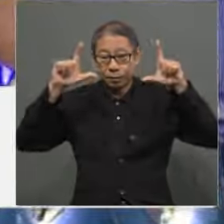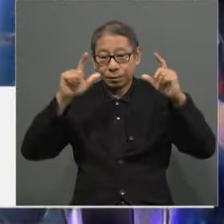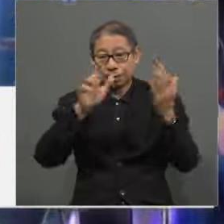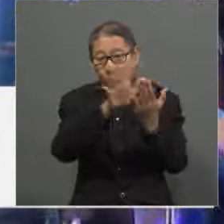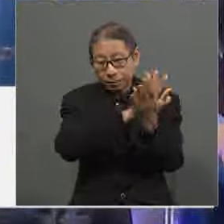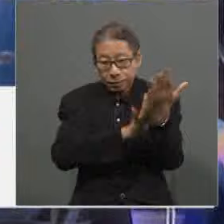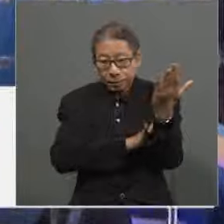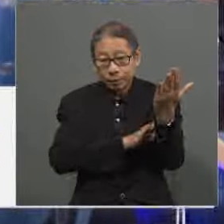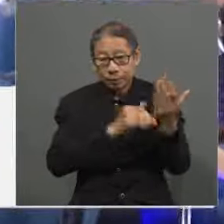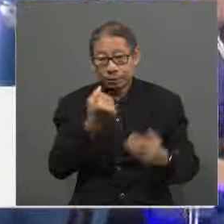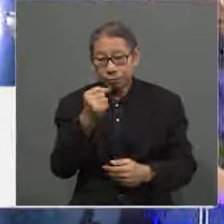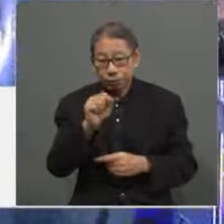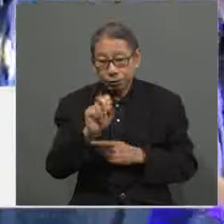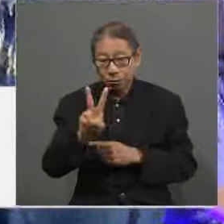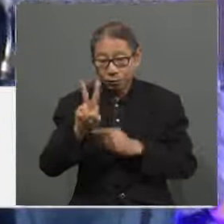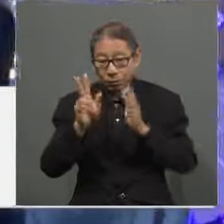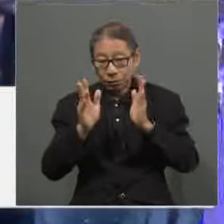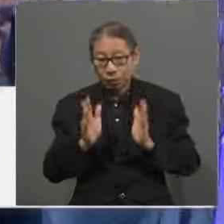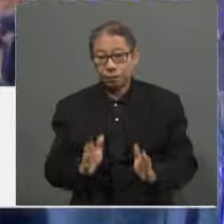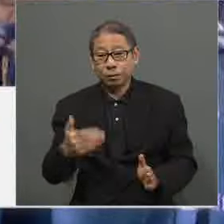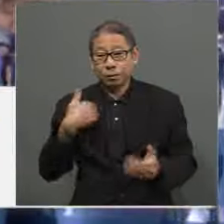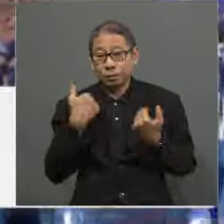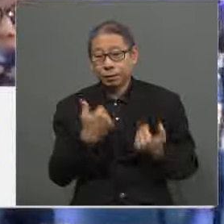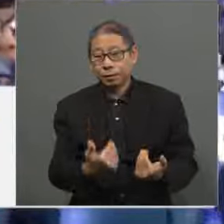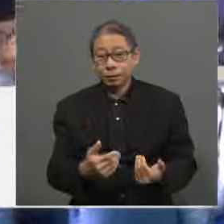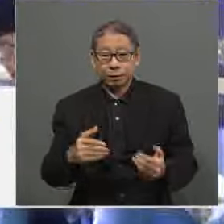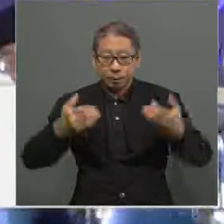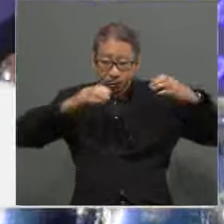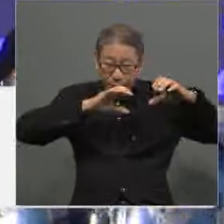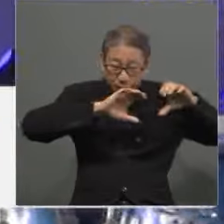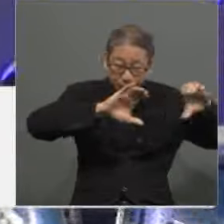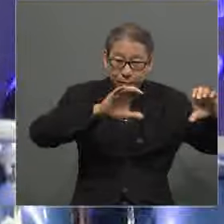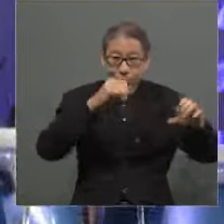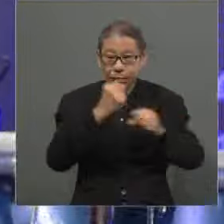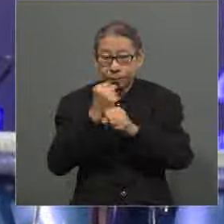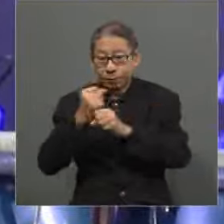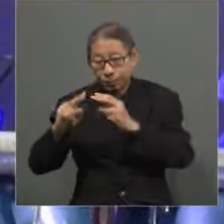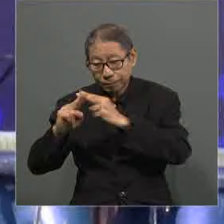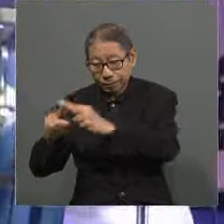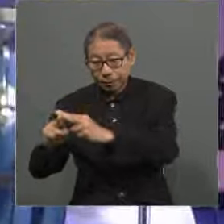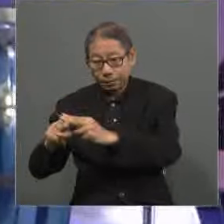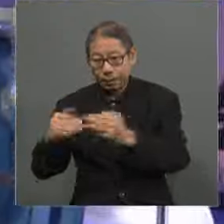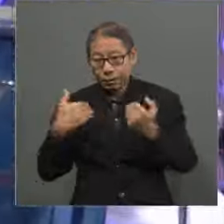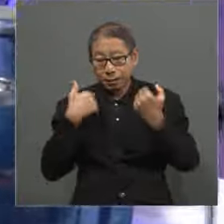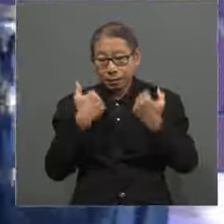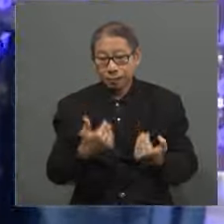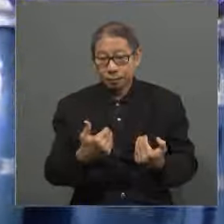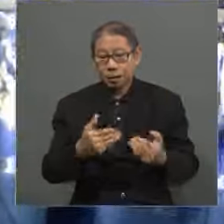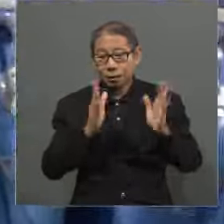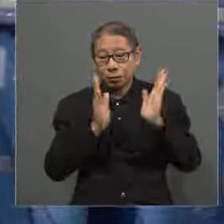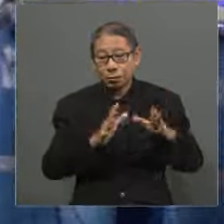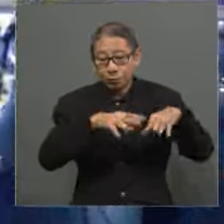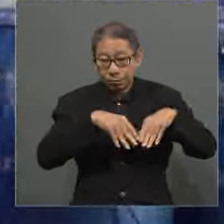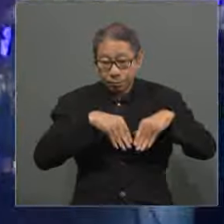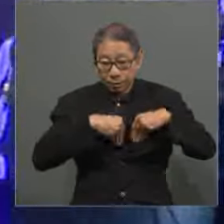ประเทศชาติจำนวน 12รายนะครับที่อยู่ทั้งในภาครัฐและก็ภาคเอกชนอาธินักสื่อสารมวลชนที่ได้รับการยอมรับ